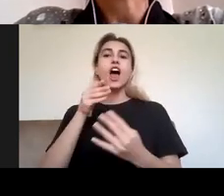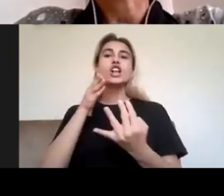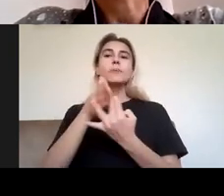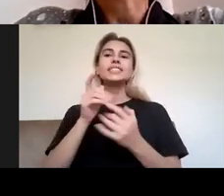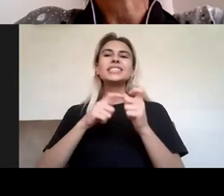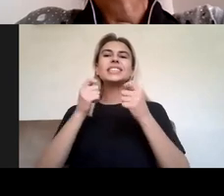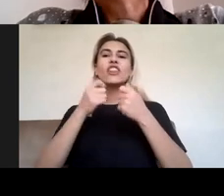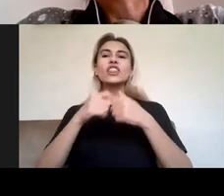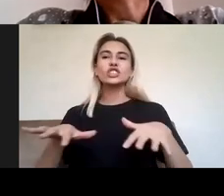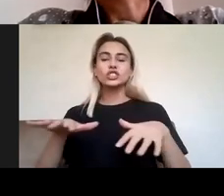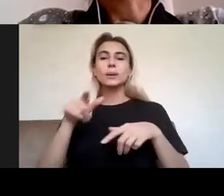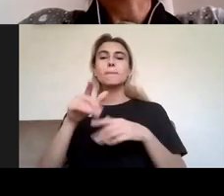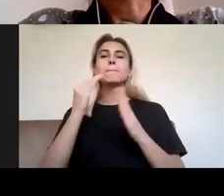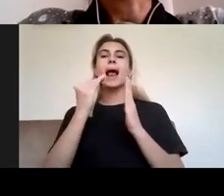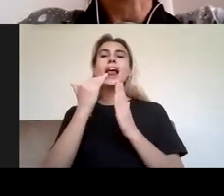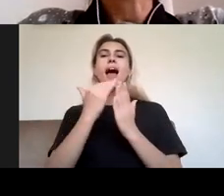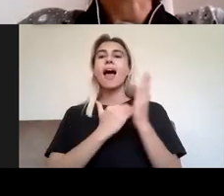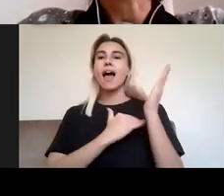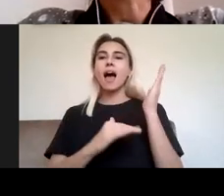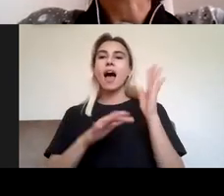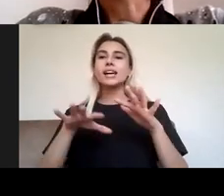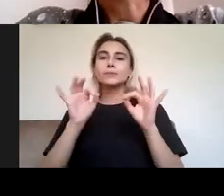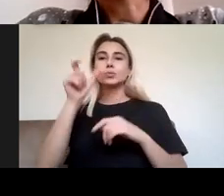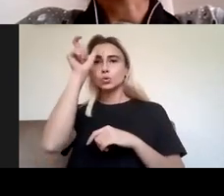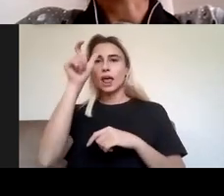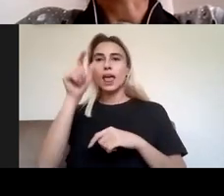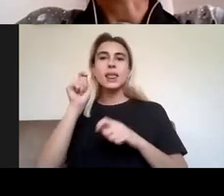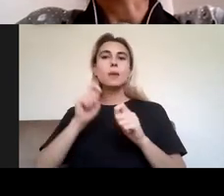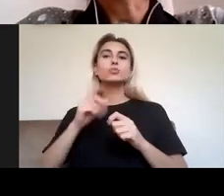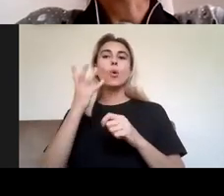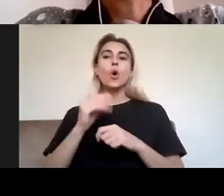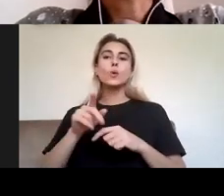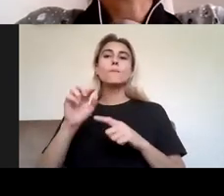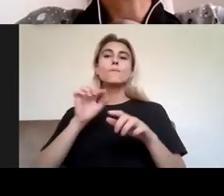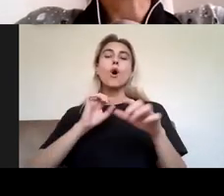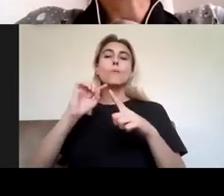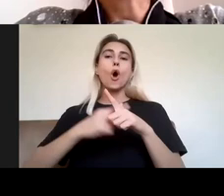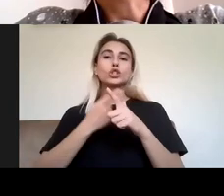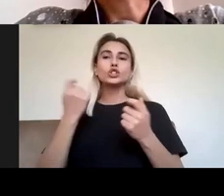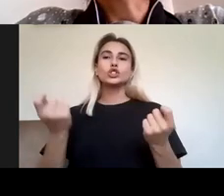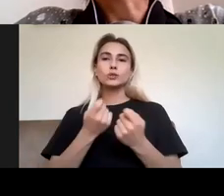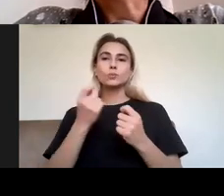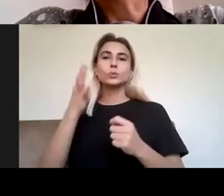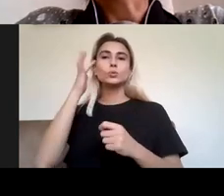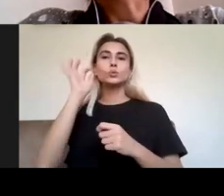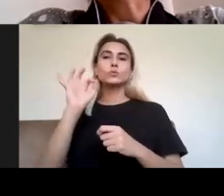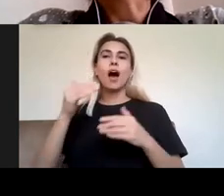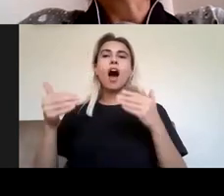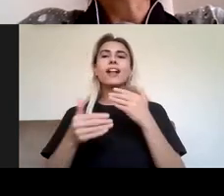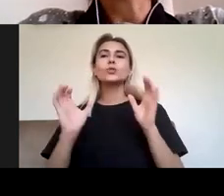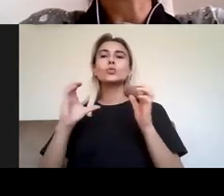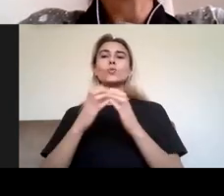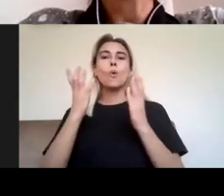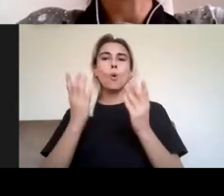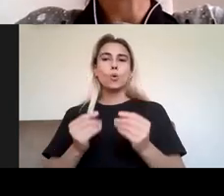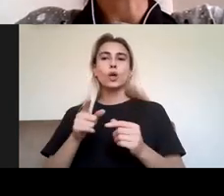belgesinin hazırlanması noktasında Türkiye'nin yapmış olduğu bir proje çalışmasında uzman alt grupları oluşturuldu.